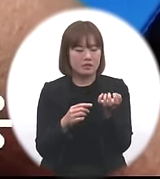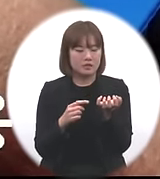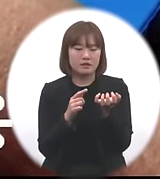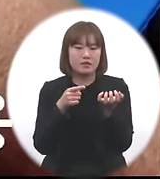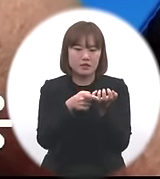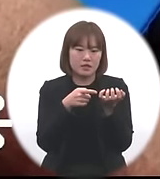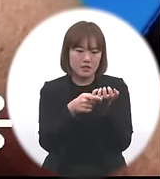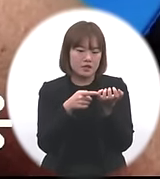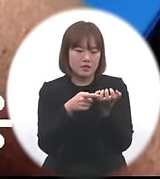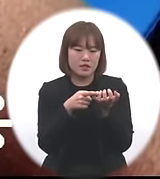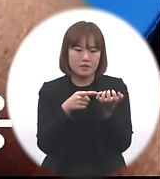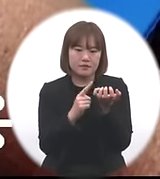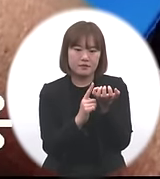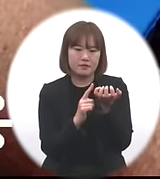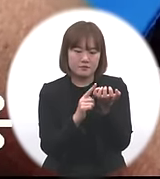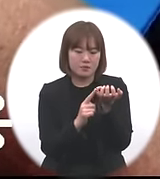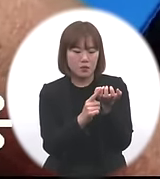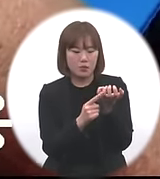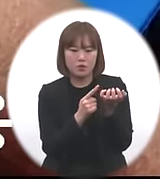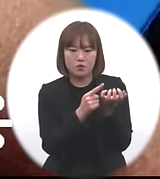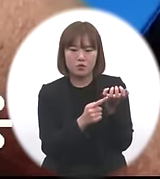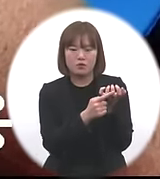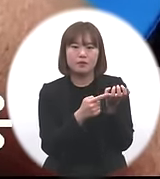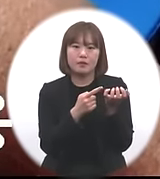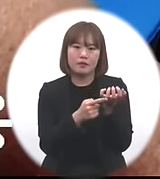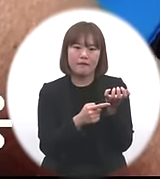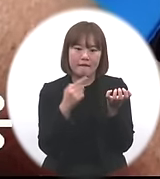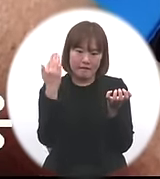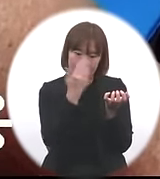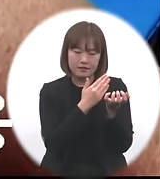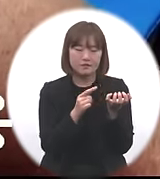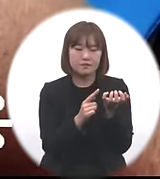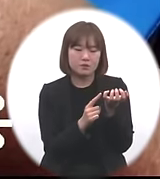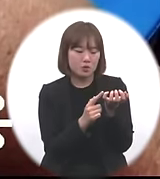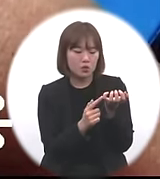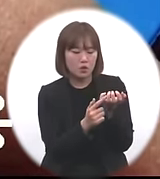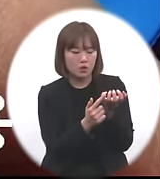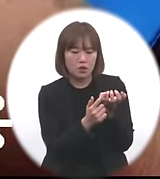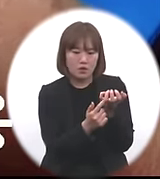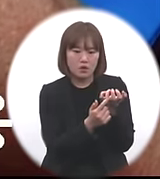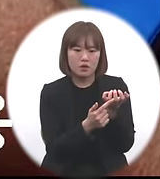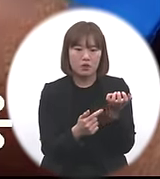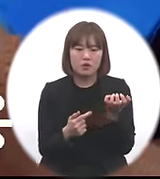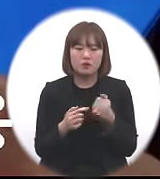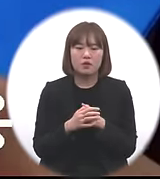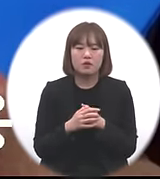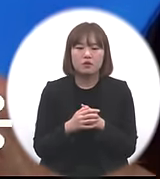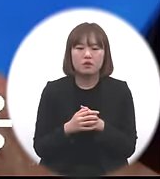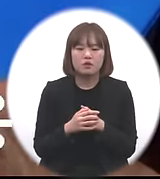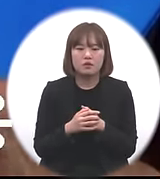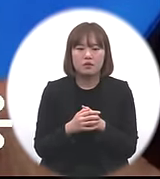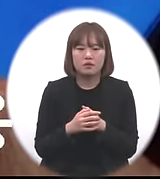테두리, 치아 사이. 잇몸 테두리, 치아 사이. 저렇게 닦으면 칫솔질이 끝이에요. 조기만 닦으시면 되는 거예요. 그런데 우리가 시중에